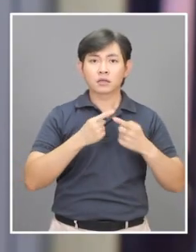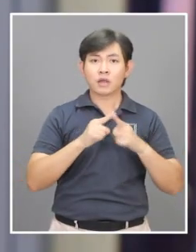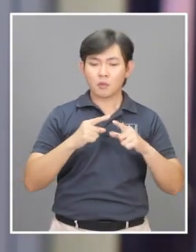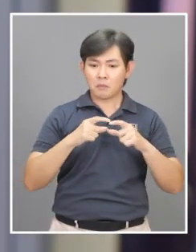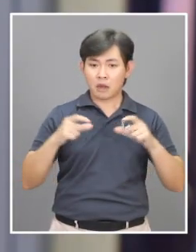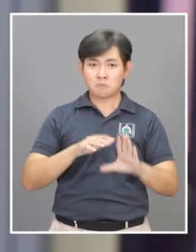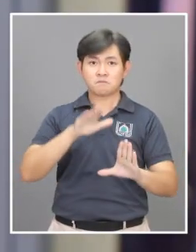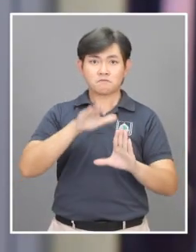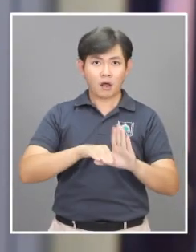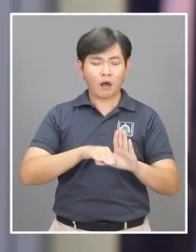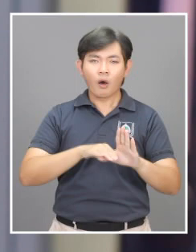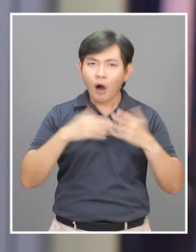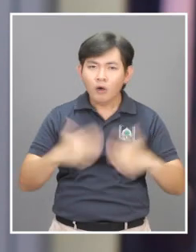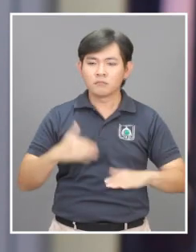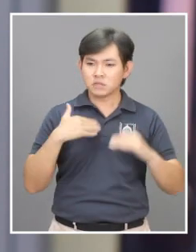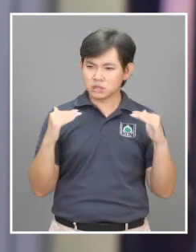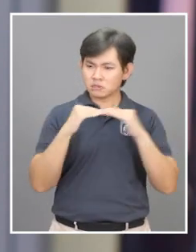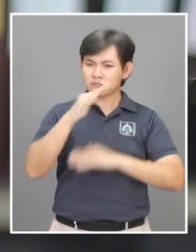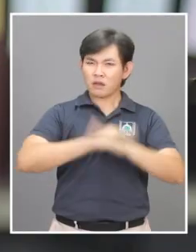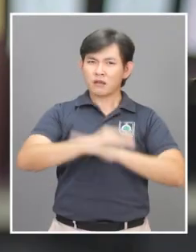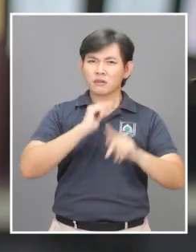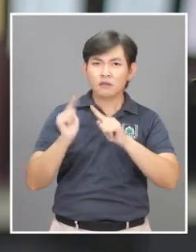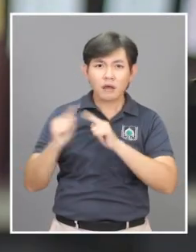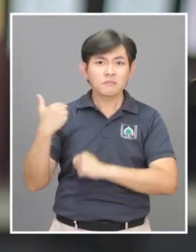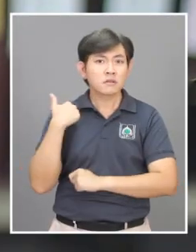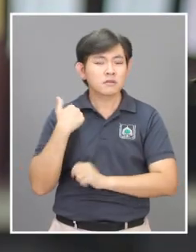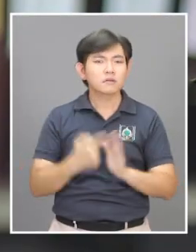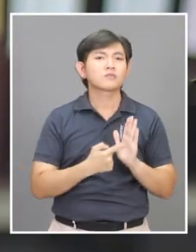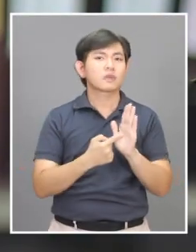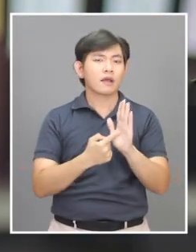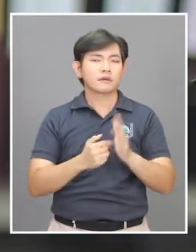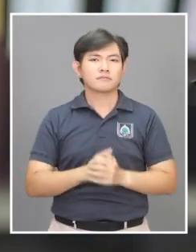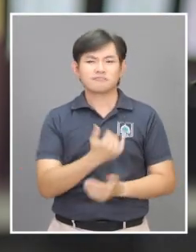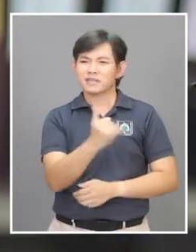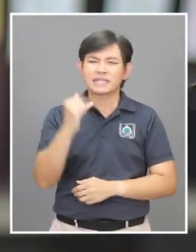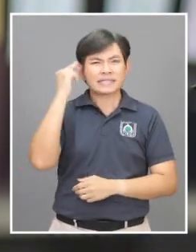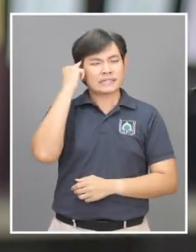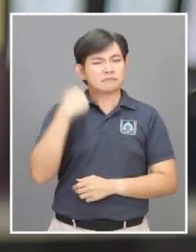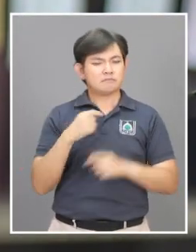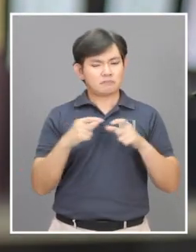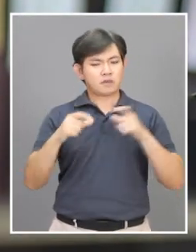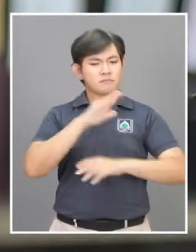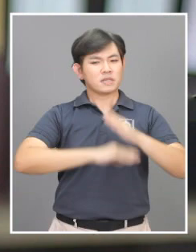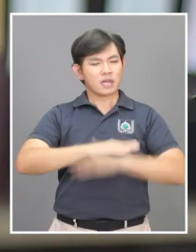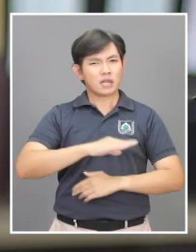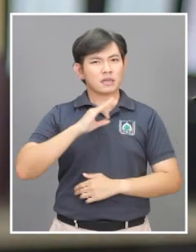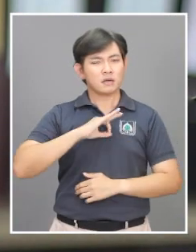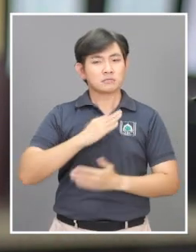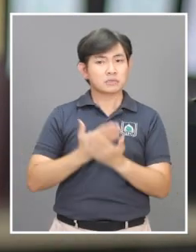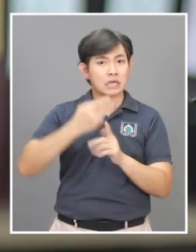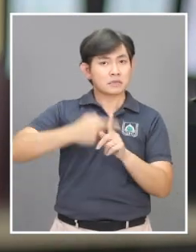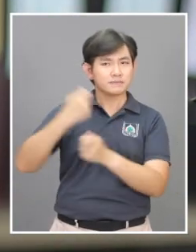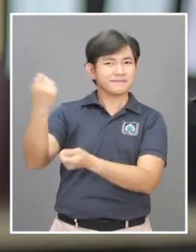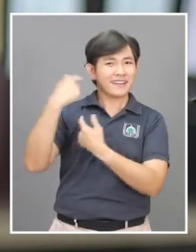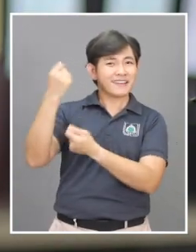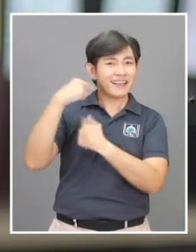าสิทธิ์ของคนพิการเนี่ยมันมีมากมายไก่กองเลยนะผมยกตัวอย่างเช่นนะครับบางคนคิดว่ามีบัตรคนพิการเนี่ยนะครับเราได้เบี้ยความพิการอยู่